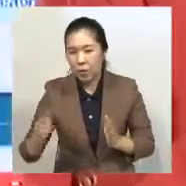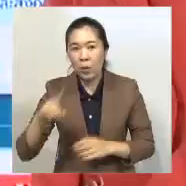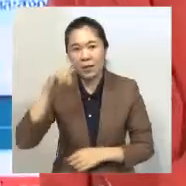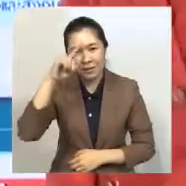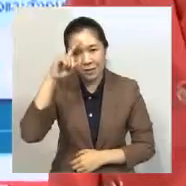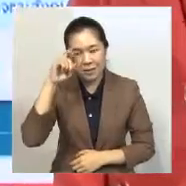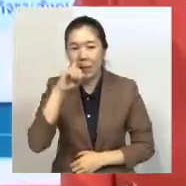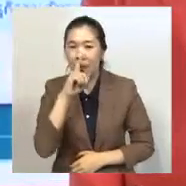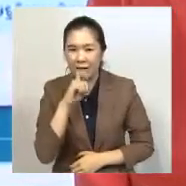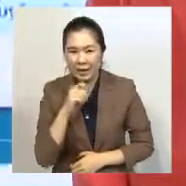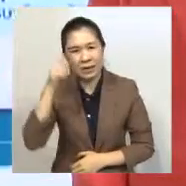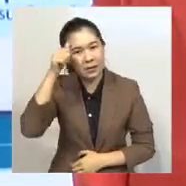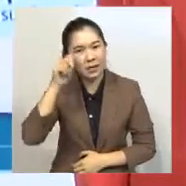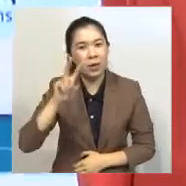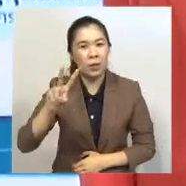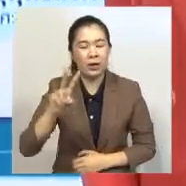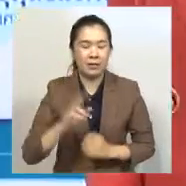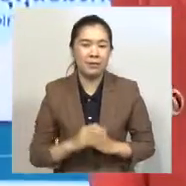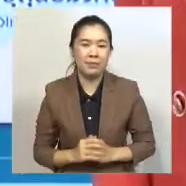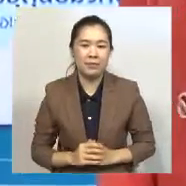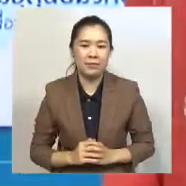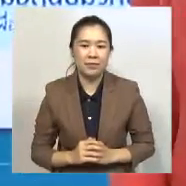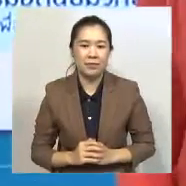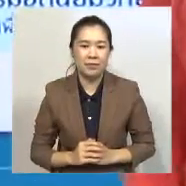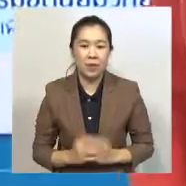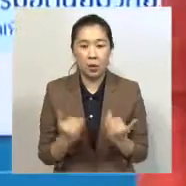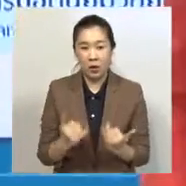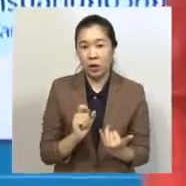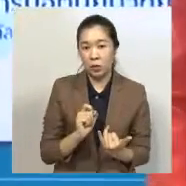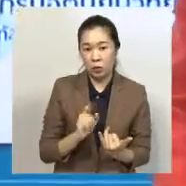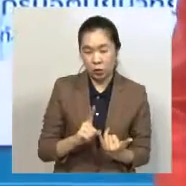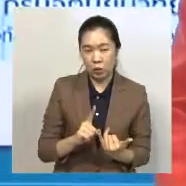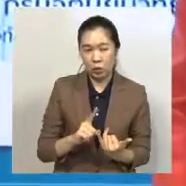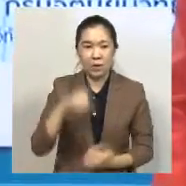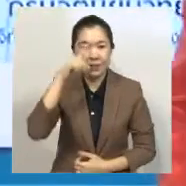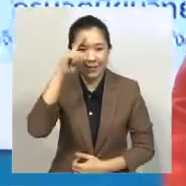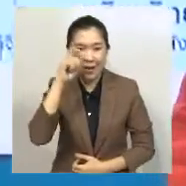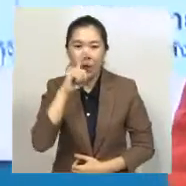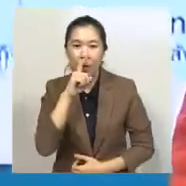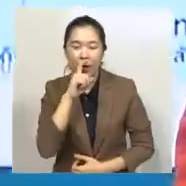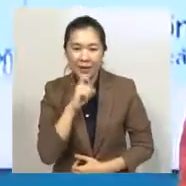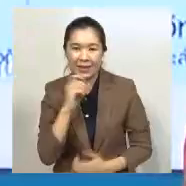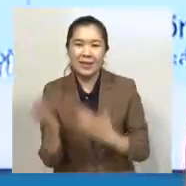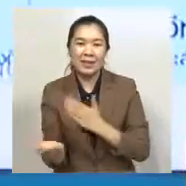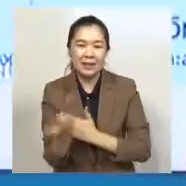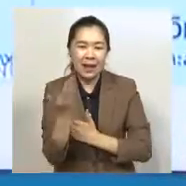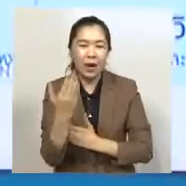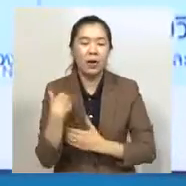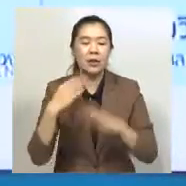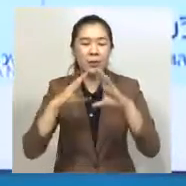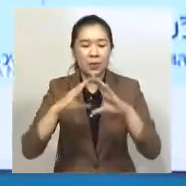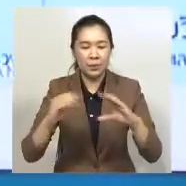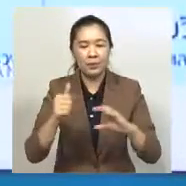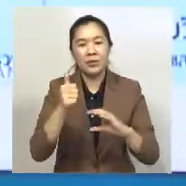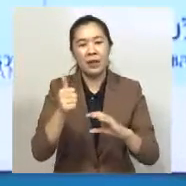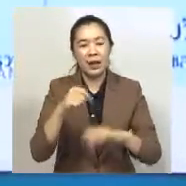2วันใน2วันก็คือวันนี้วันศุกร์พรุ่งนี้วันเสาร์เช้าวันอาทิตย์มันจะดีขึ้นนะก็สักประมาณช่วงบ่ายๆถ้า